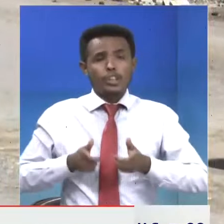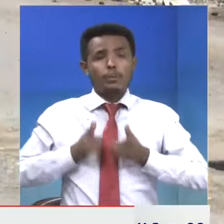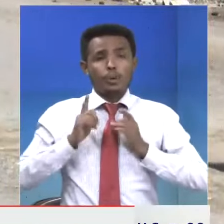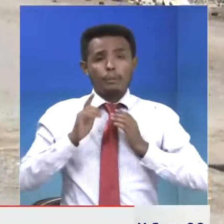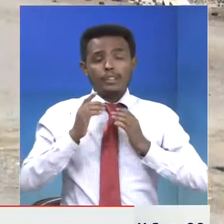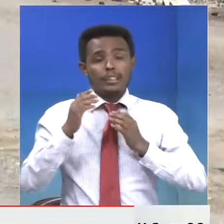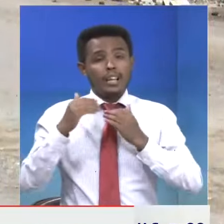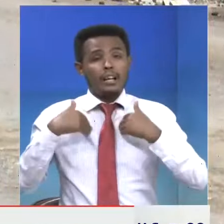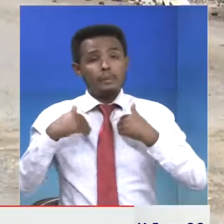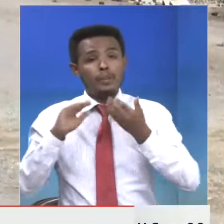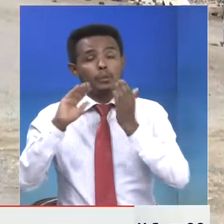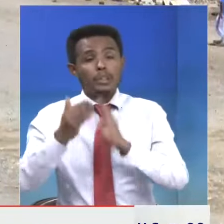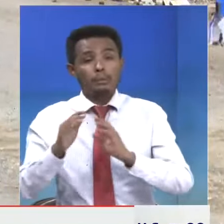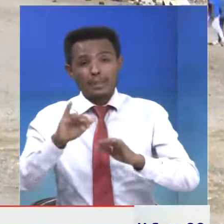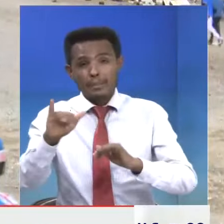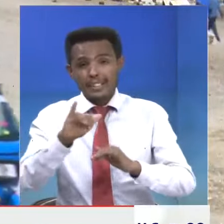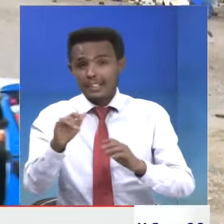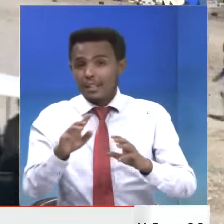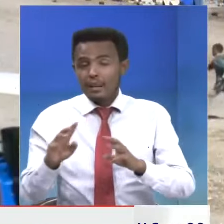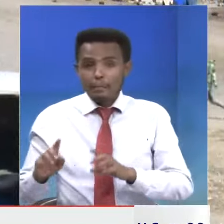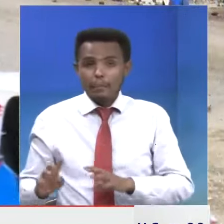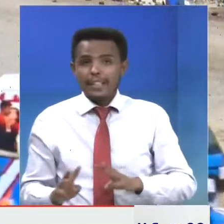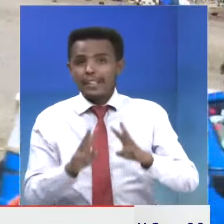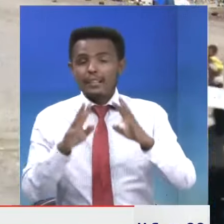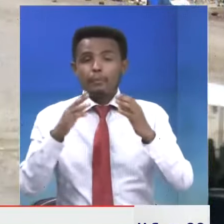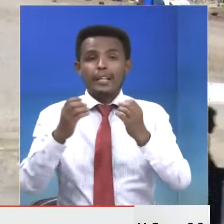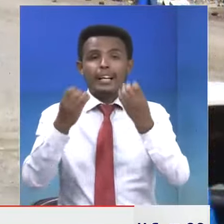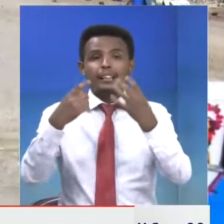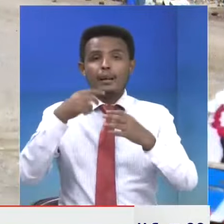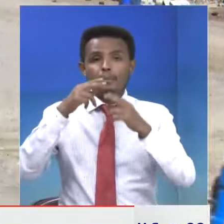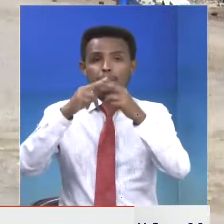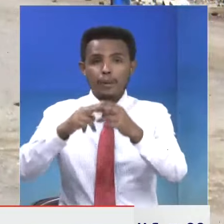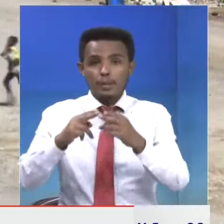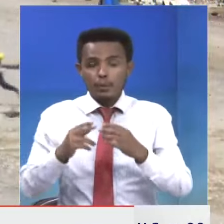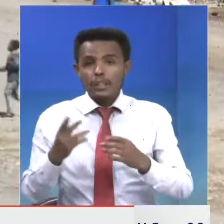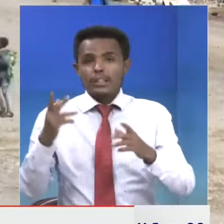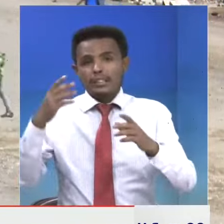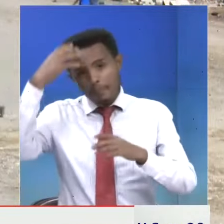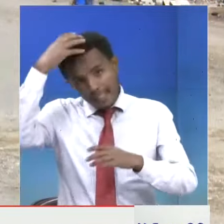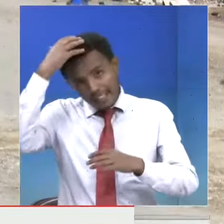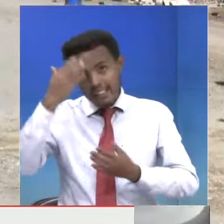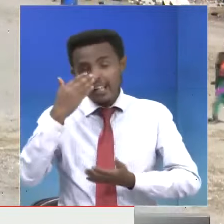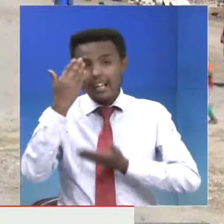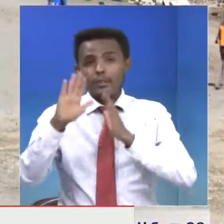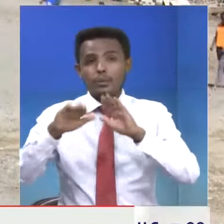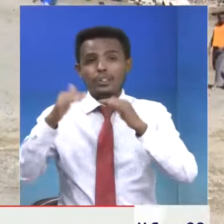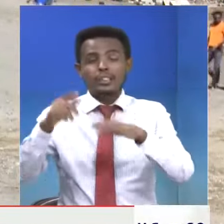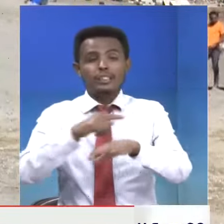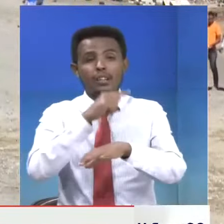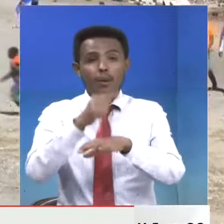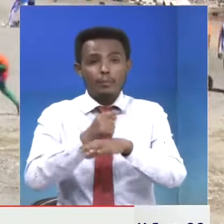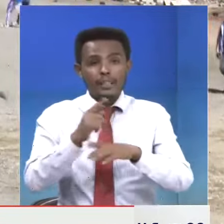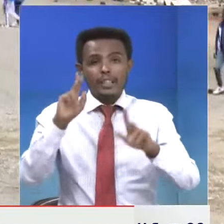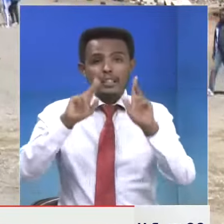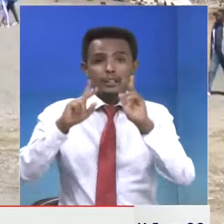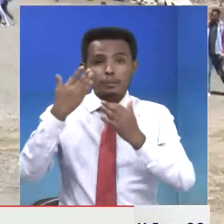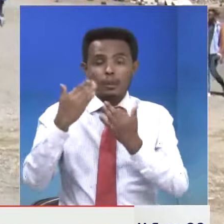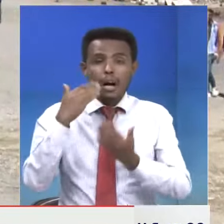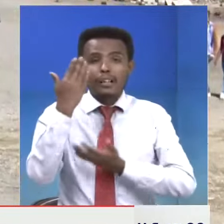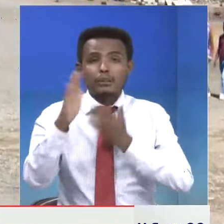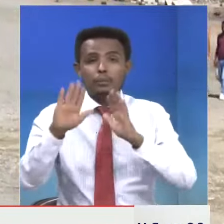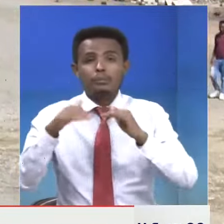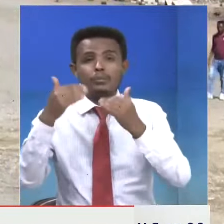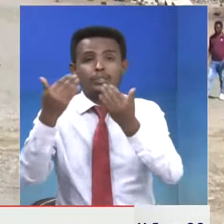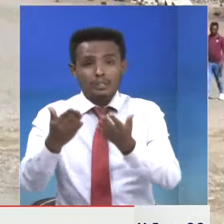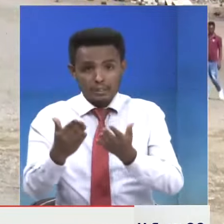አለ። በተመሳሳይ መንገድ በጣም በርካታ የሚባሉ የመንግስት አገልግሎት ሰጭ ተቋማትም ቢሆን ህዝቡ ከመንግስት የመንግስት አገልግሎት ማግኘት መቻል